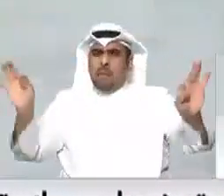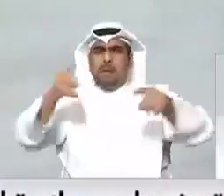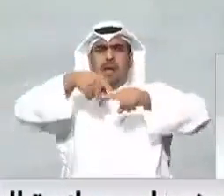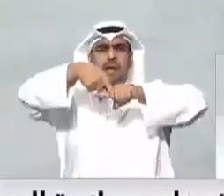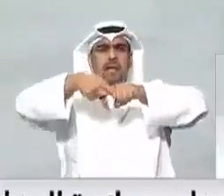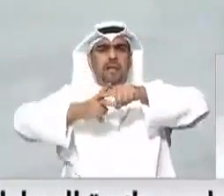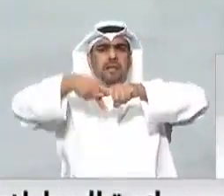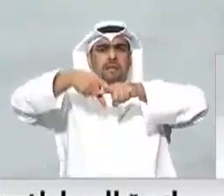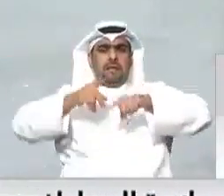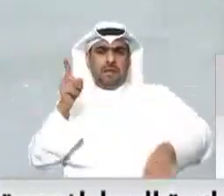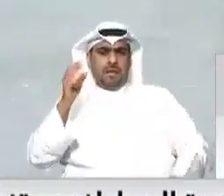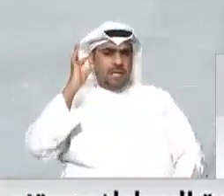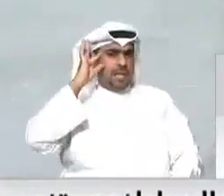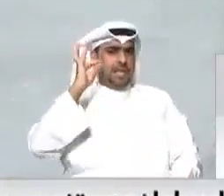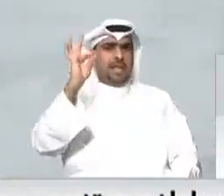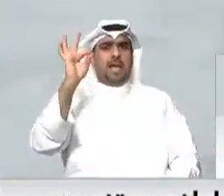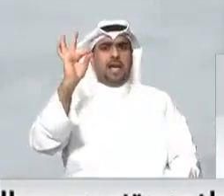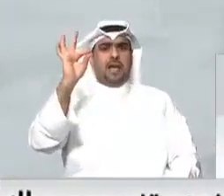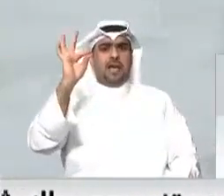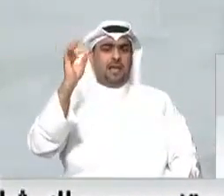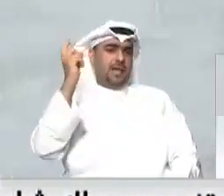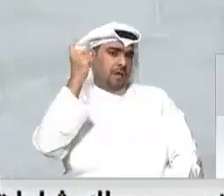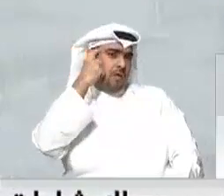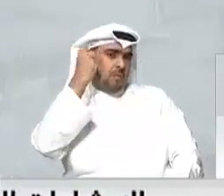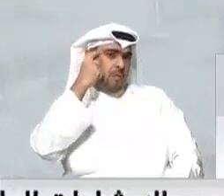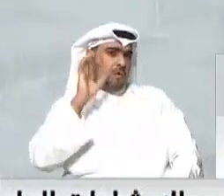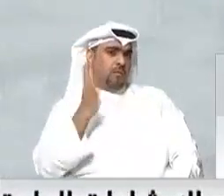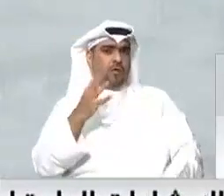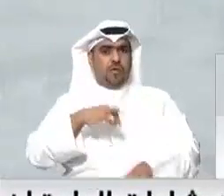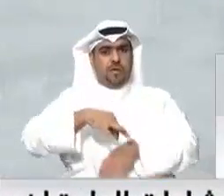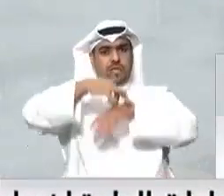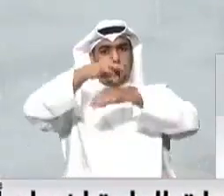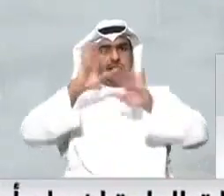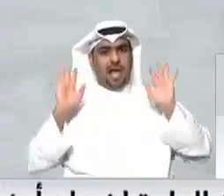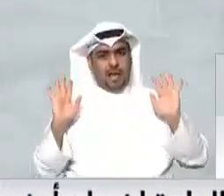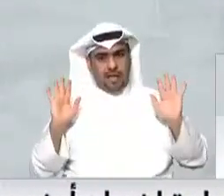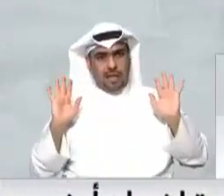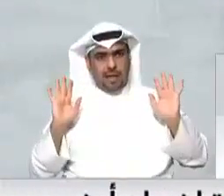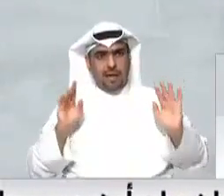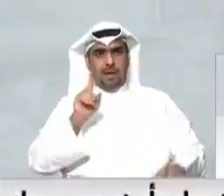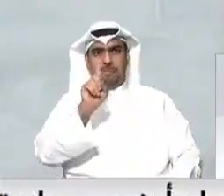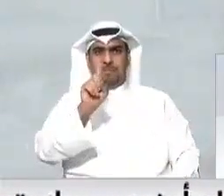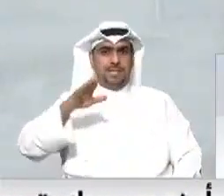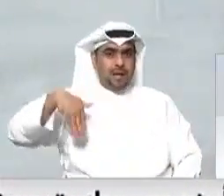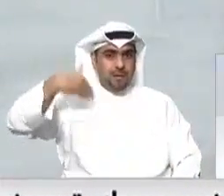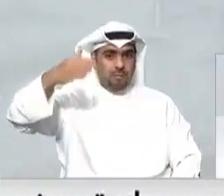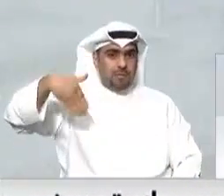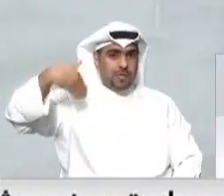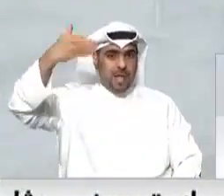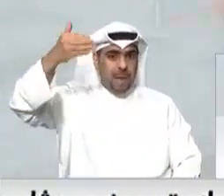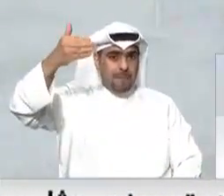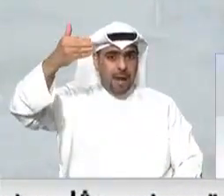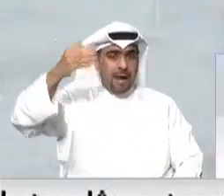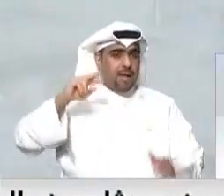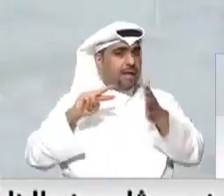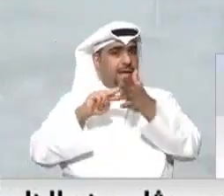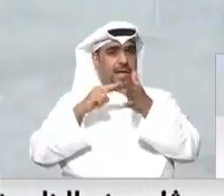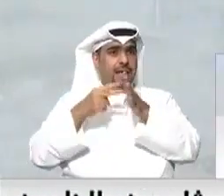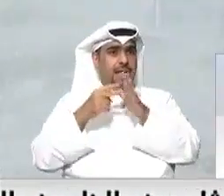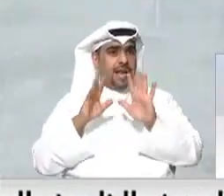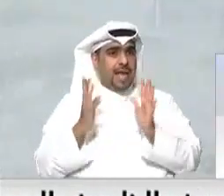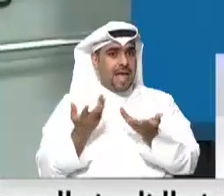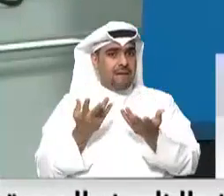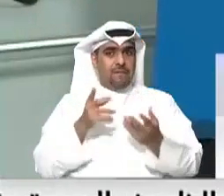تصير من علم الانسان من مخ الانسان لكن المشكله بالمستقبل هل راح يتغلب على